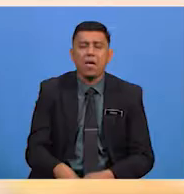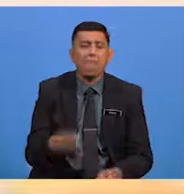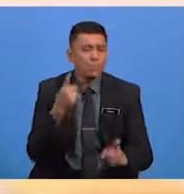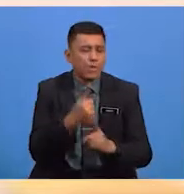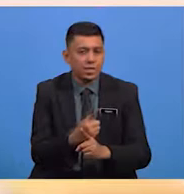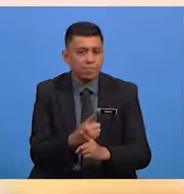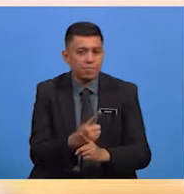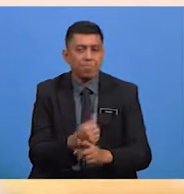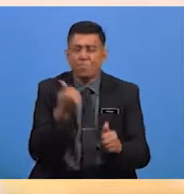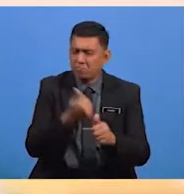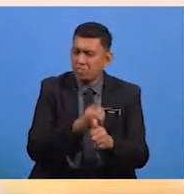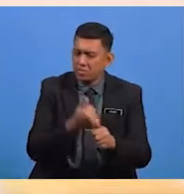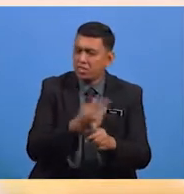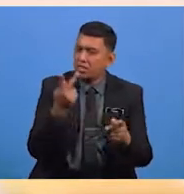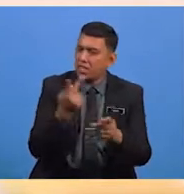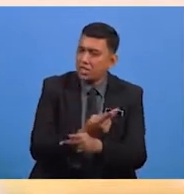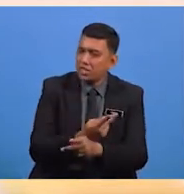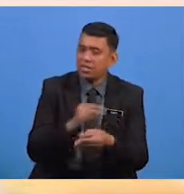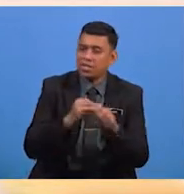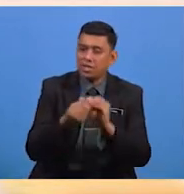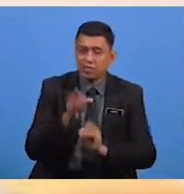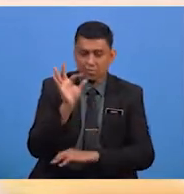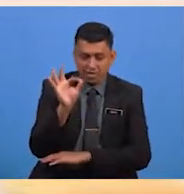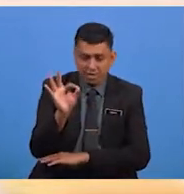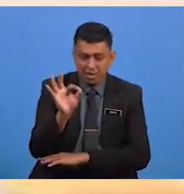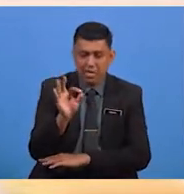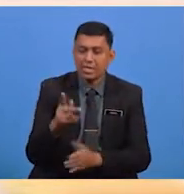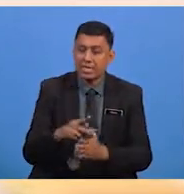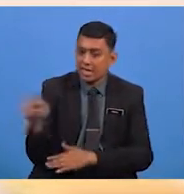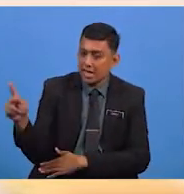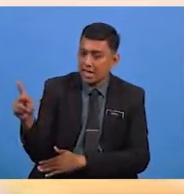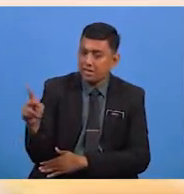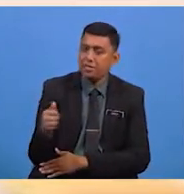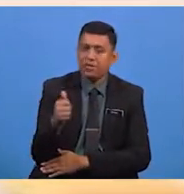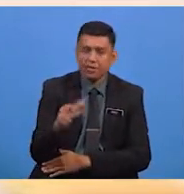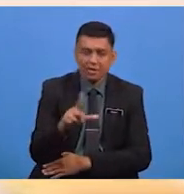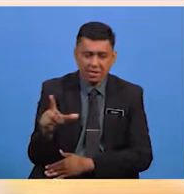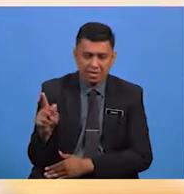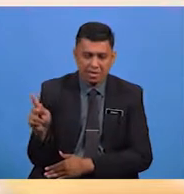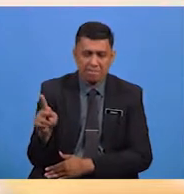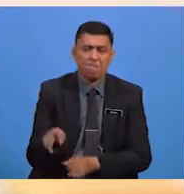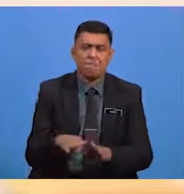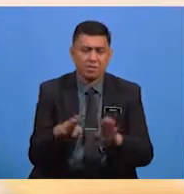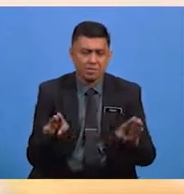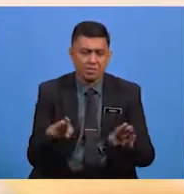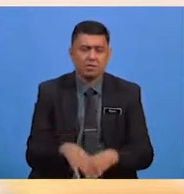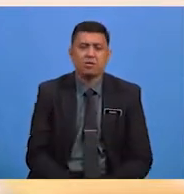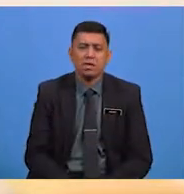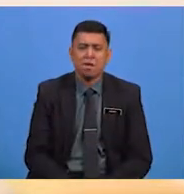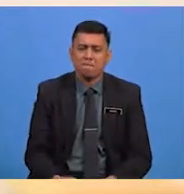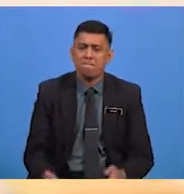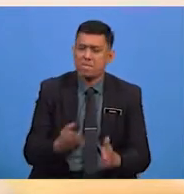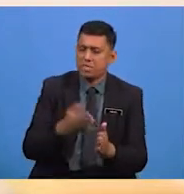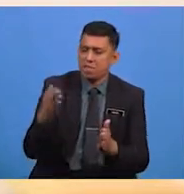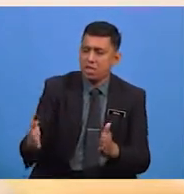Betul. Setiap kali nombor 9 ingin bergerak ke kanan, ia akan dibandingkan dengan item